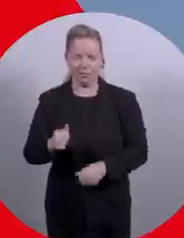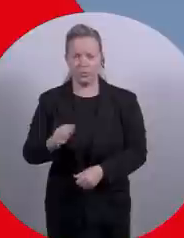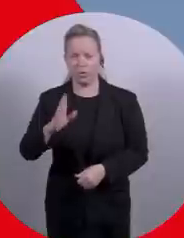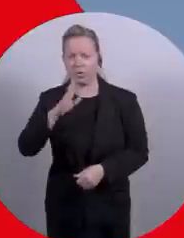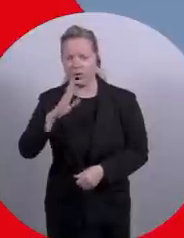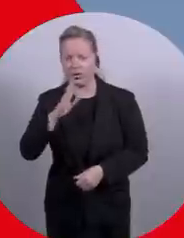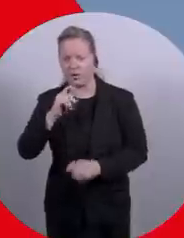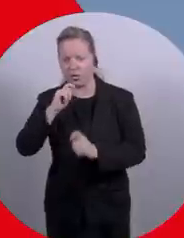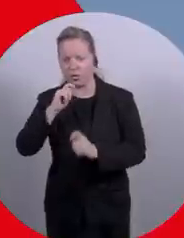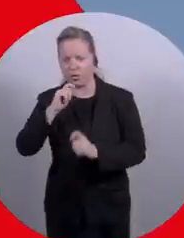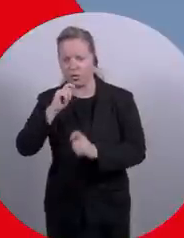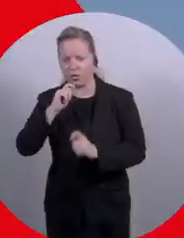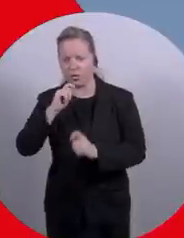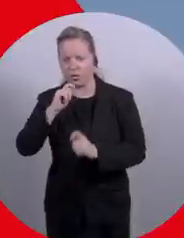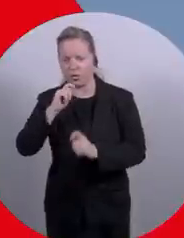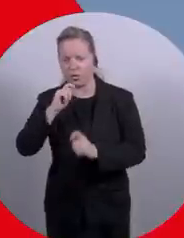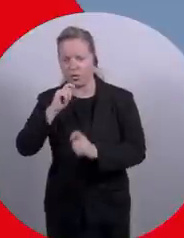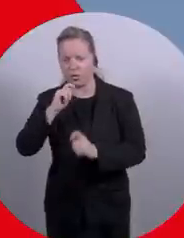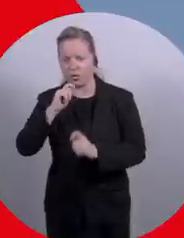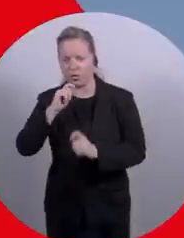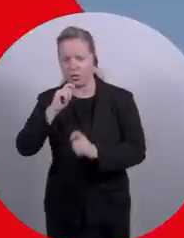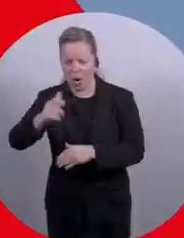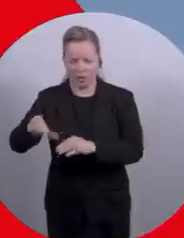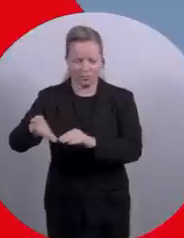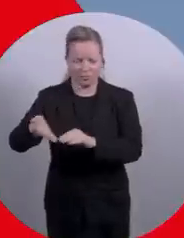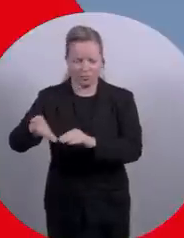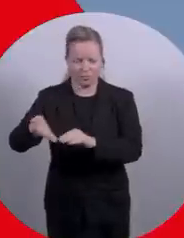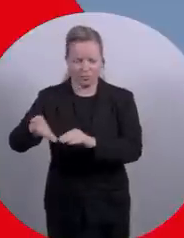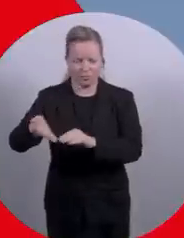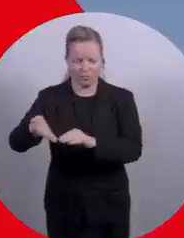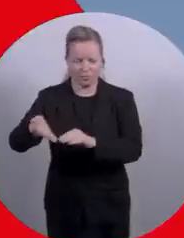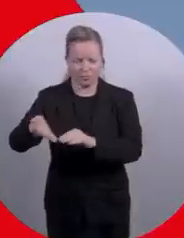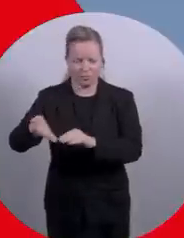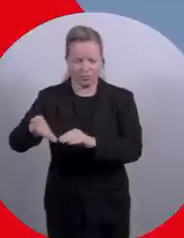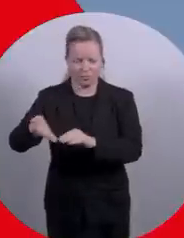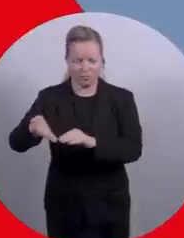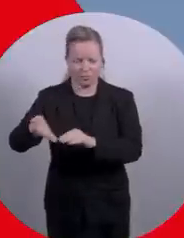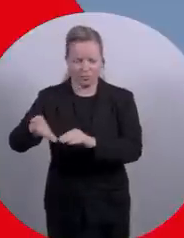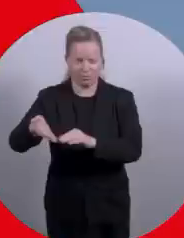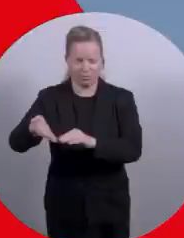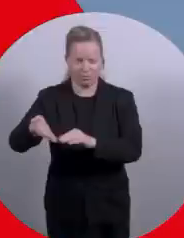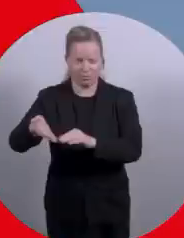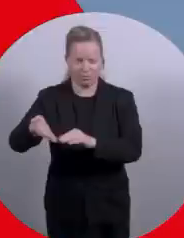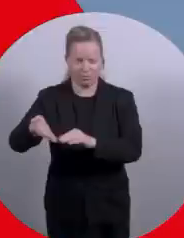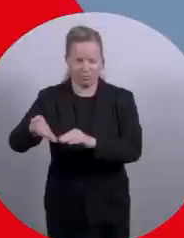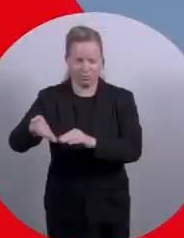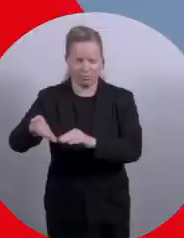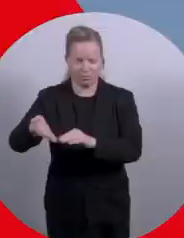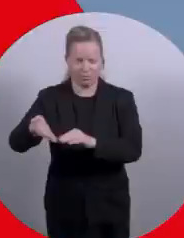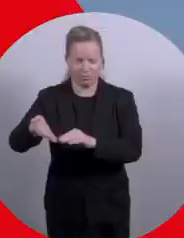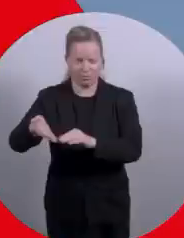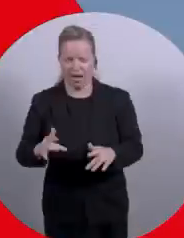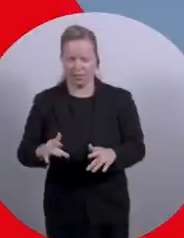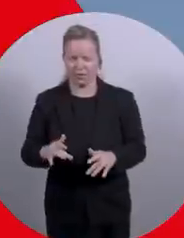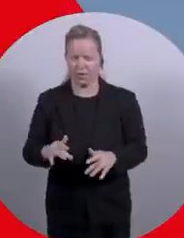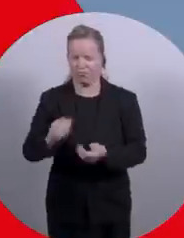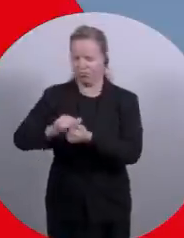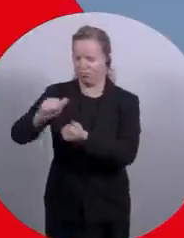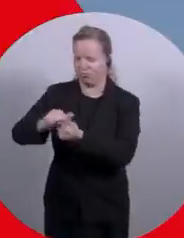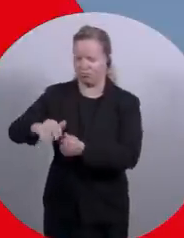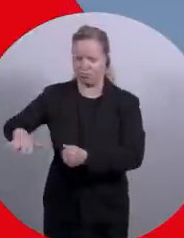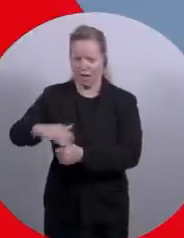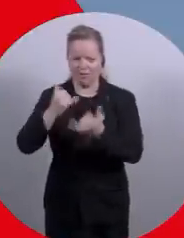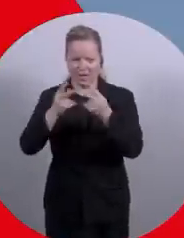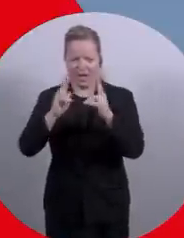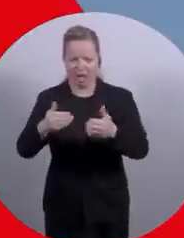Kommentatoren die sich seit Wochen und Monaten über das was wir daher umstellen lustig machen die sich seit Wochen das mal darüber zerreißen bis